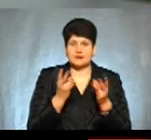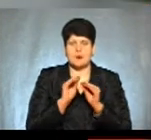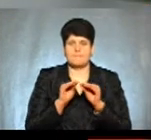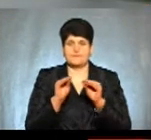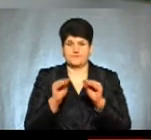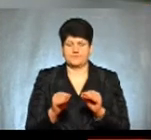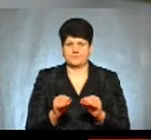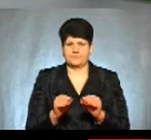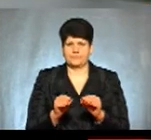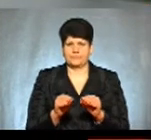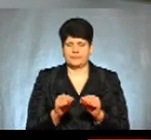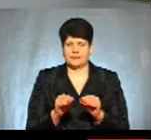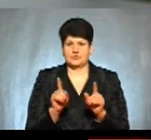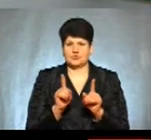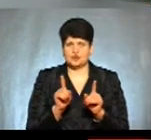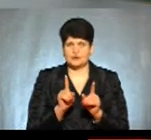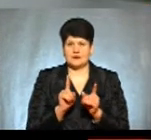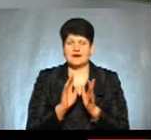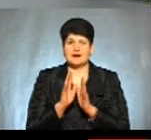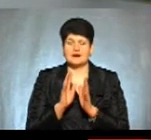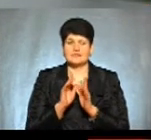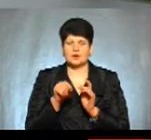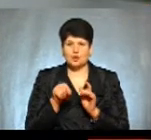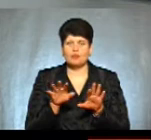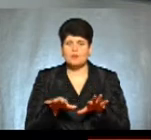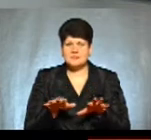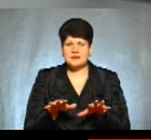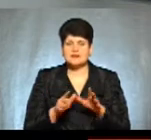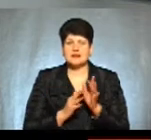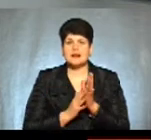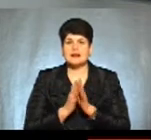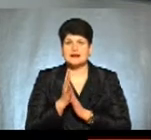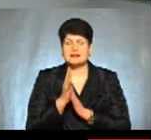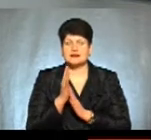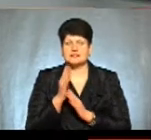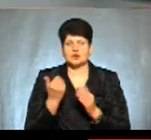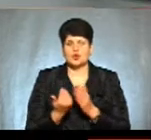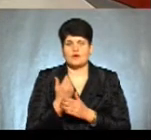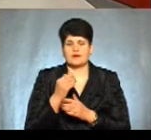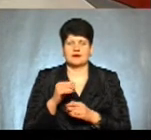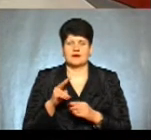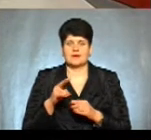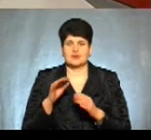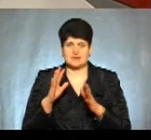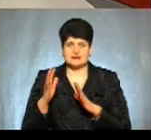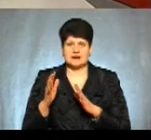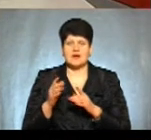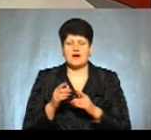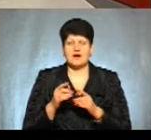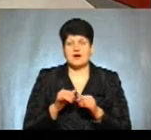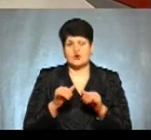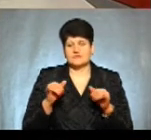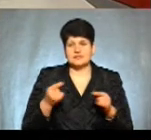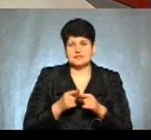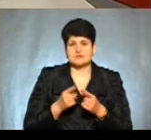засадити, щоб ліс новий на тому місці, щоб ріс новий ліс. А лісорозведення – це, звичайно, залучені